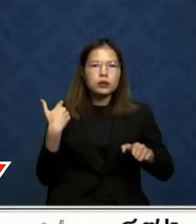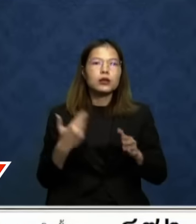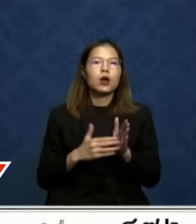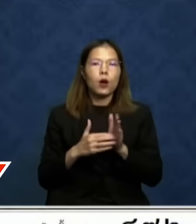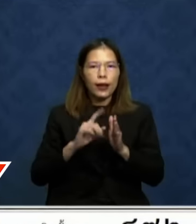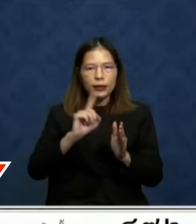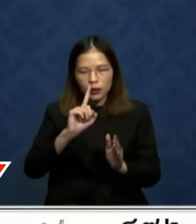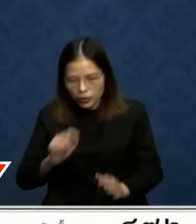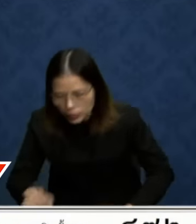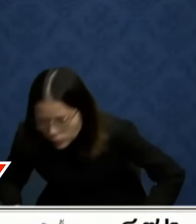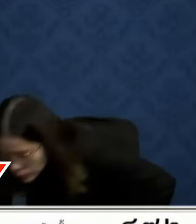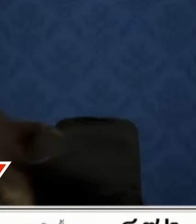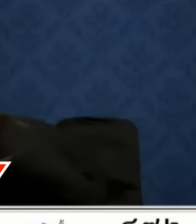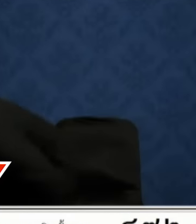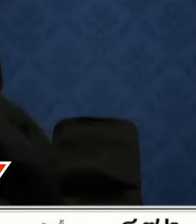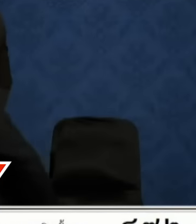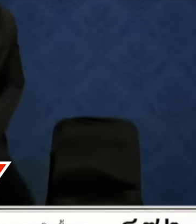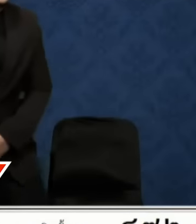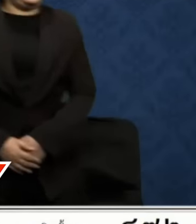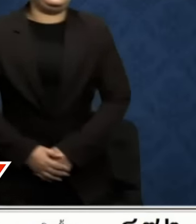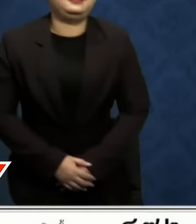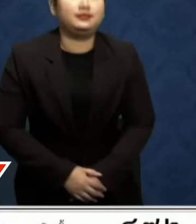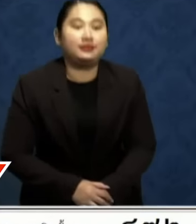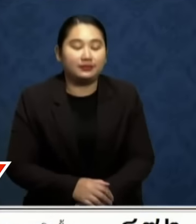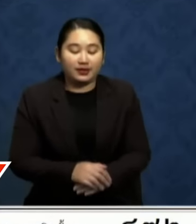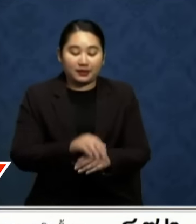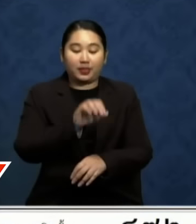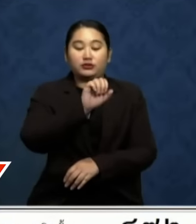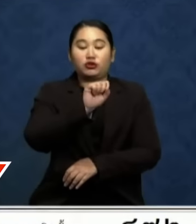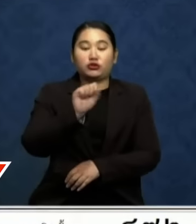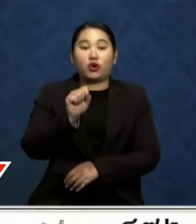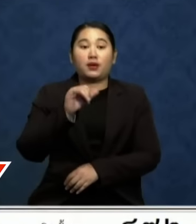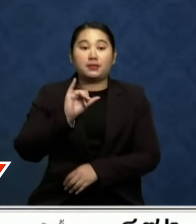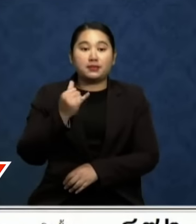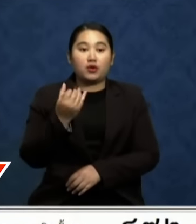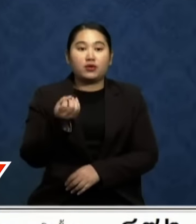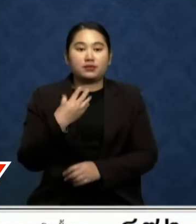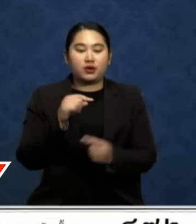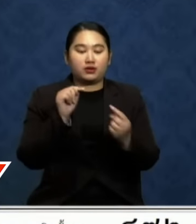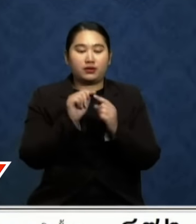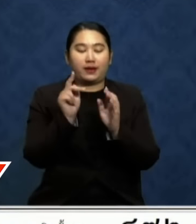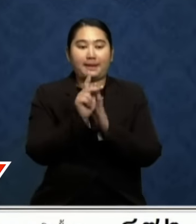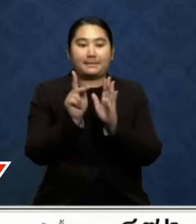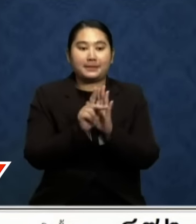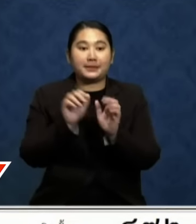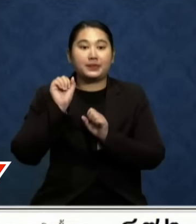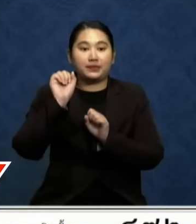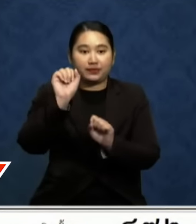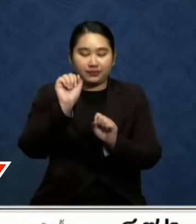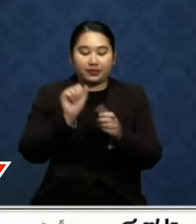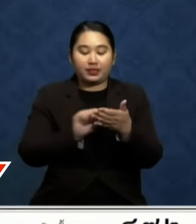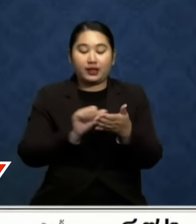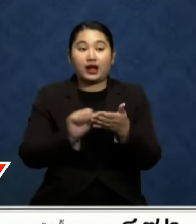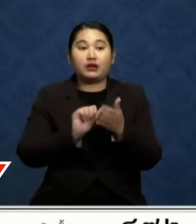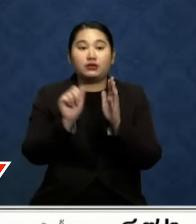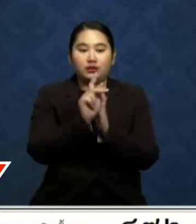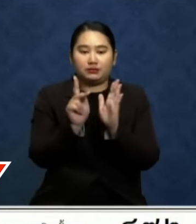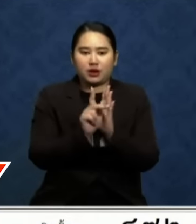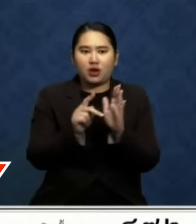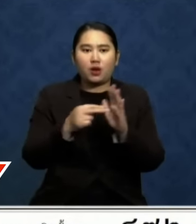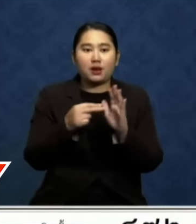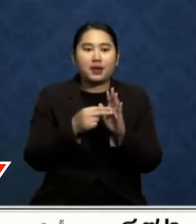อย่างอื่นด้วยซ้ำมีเพื่อนสมาชิกบางคนบอกว่าการออกกฎหมายแบบนี้การแก้ไขแบบนี้เปรียบเสมือนเป็น